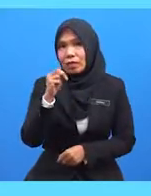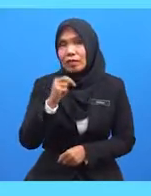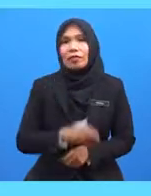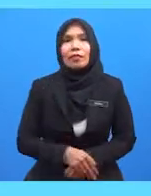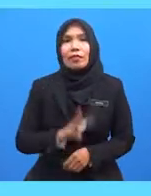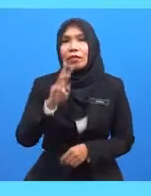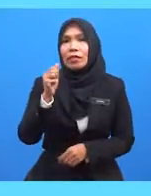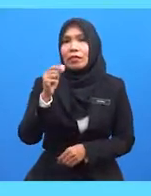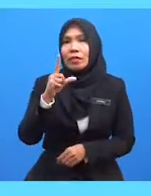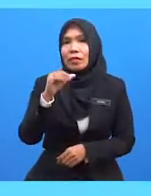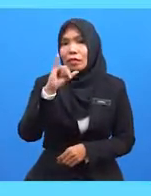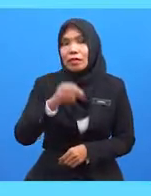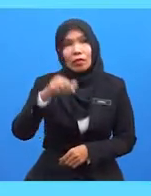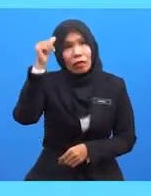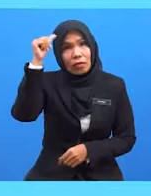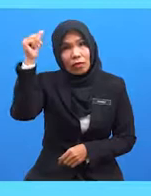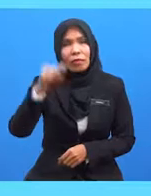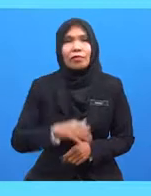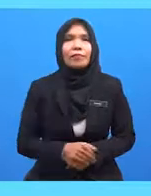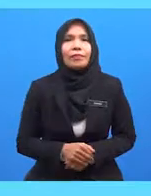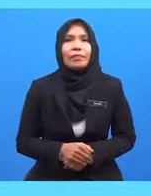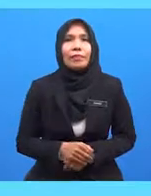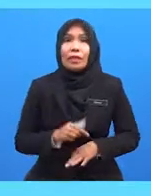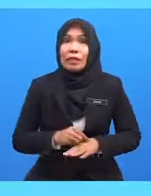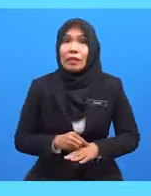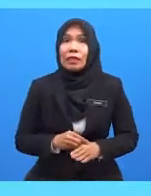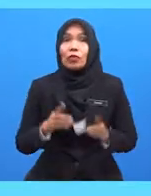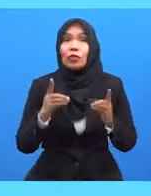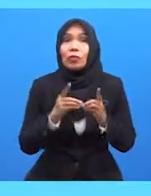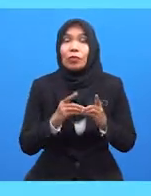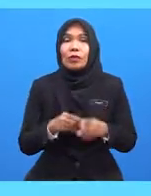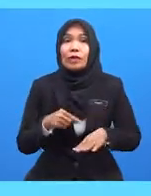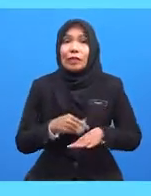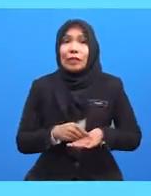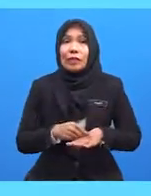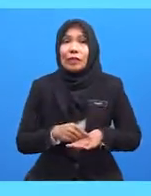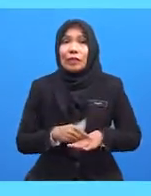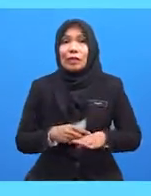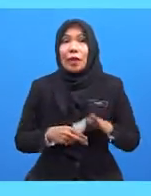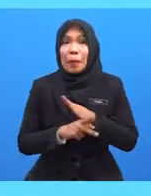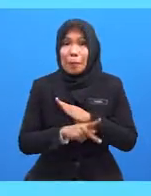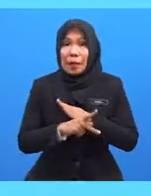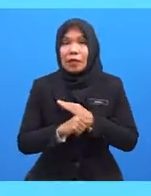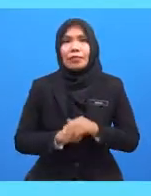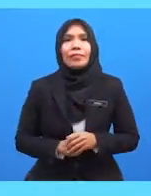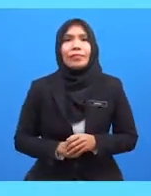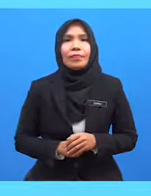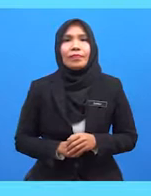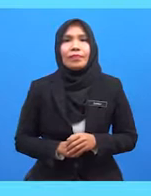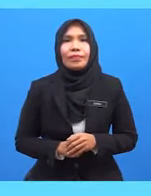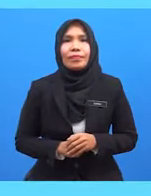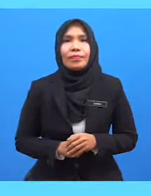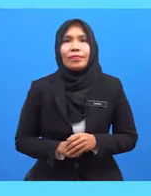bertarikh 1028 Masihi. Batul Nisan ini menggunakan tulisan Arab berbentuk kufil. Batul